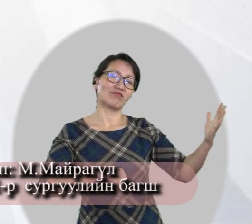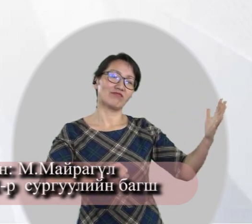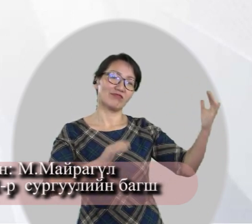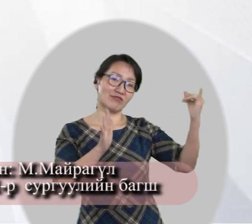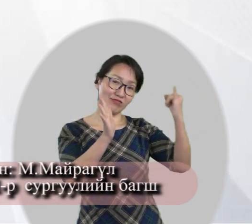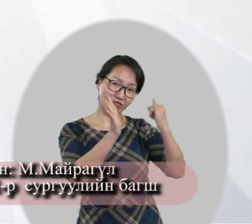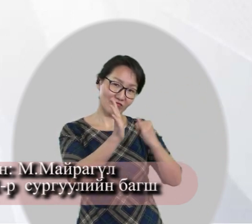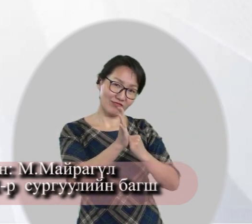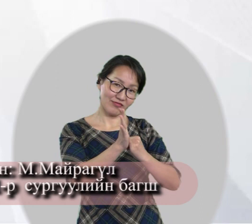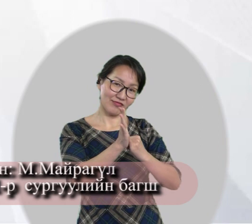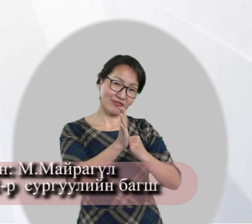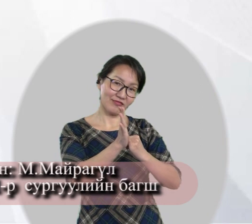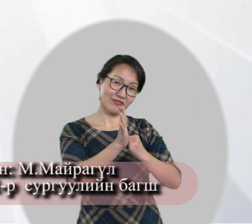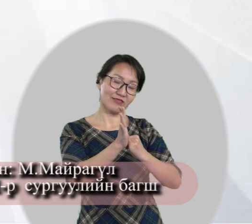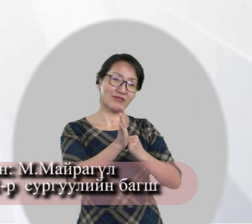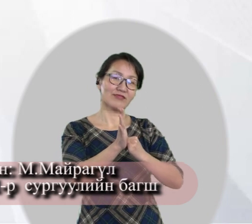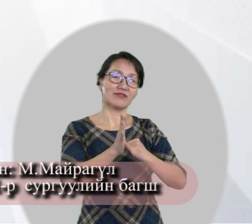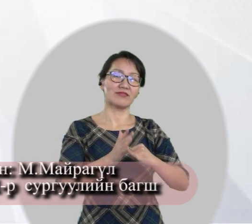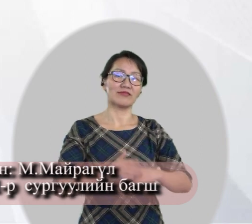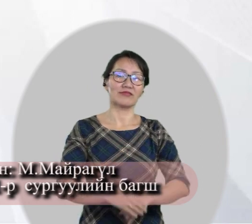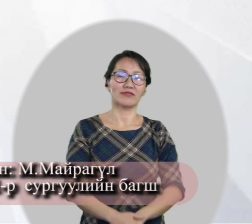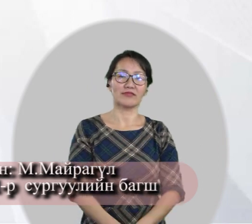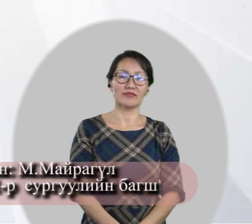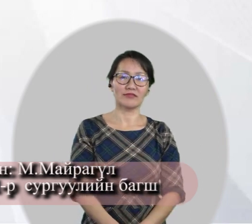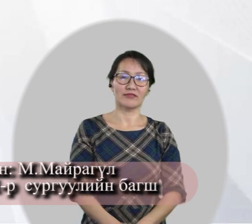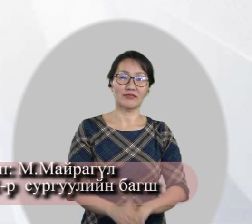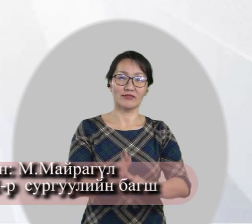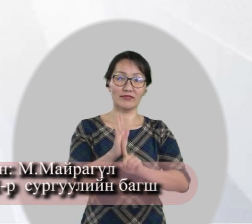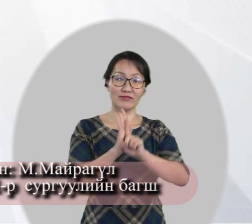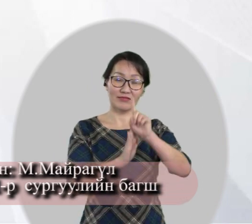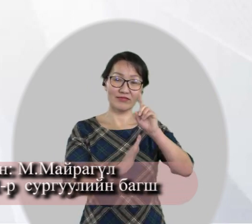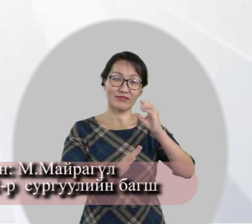төрт, бес, алты болды.